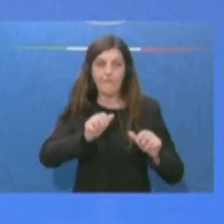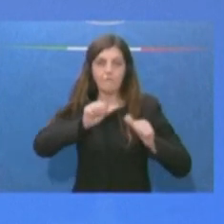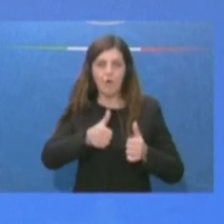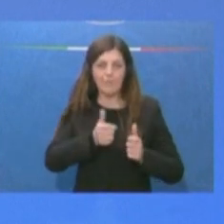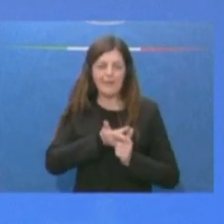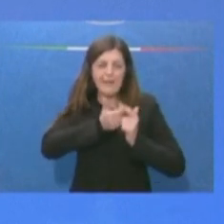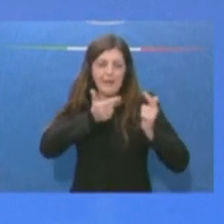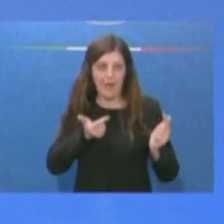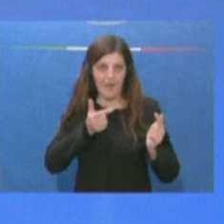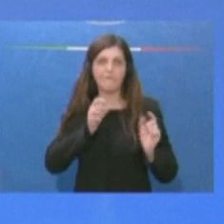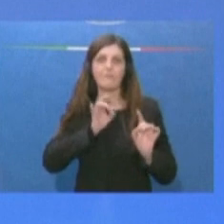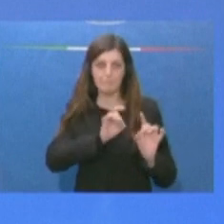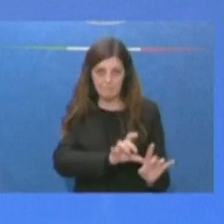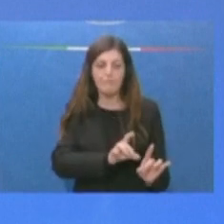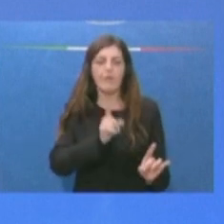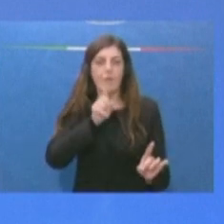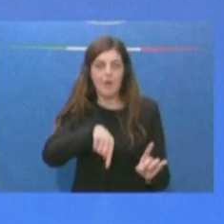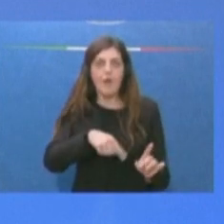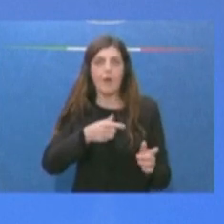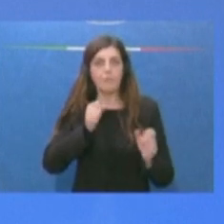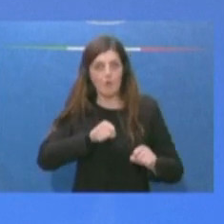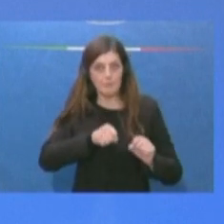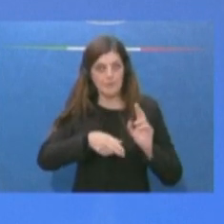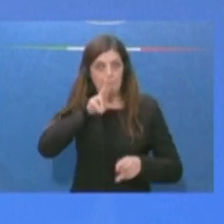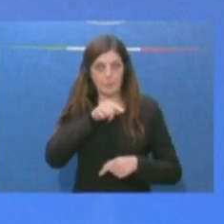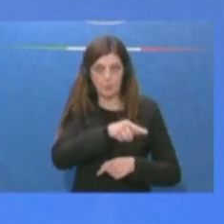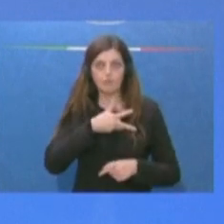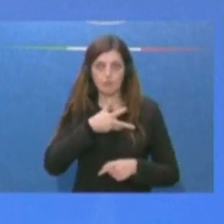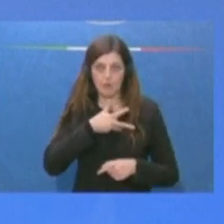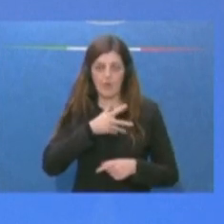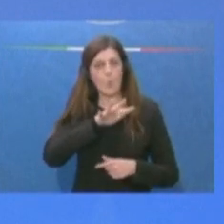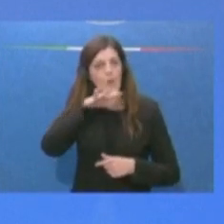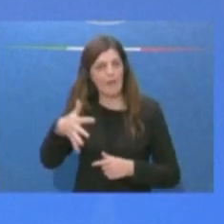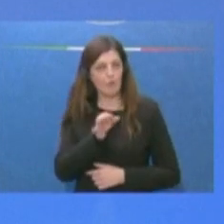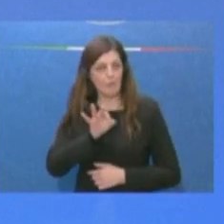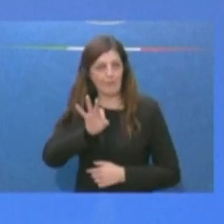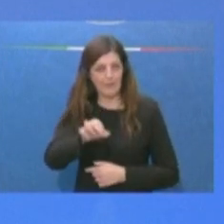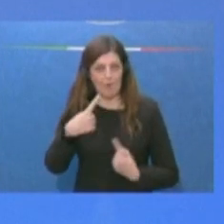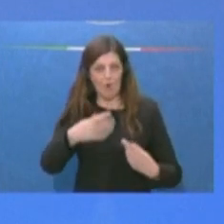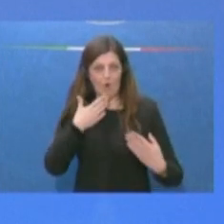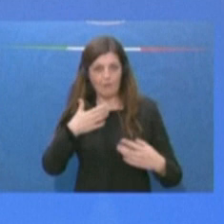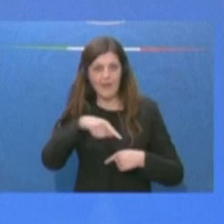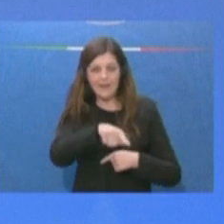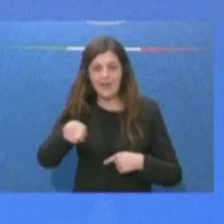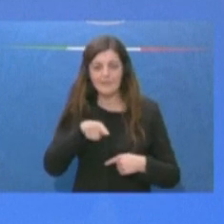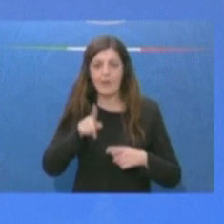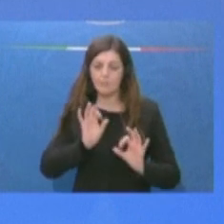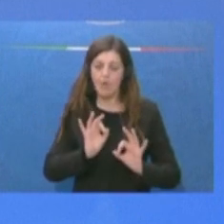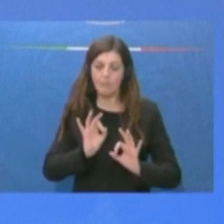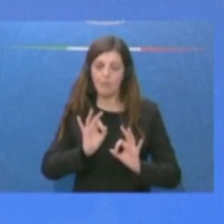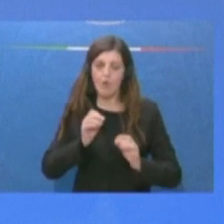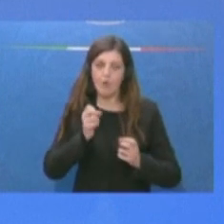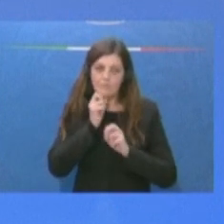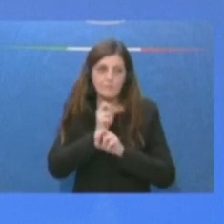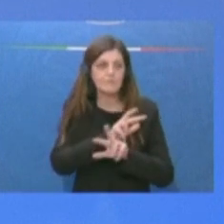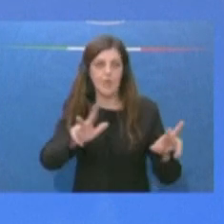della malattia. Quindi un altro degli obiettivi di questa conferenza è l'ennesimo invito a tutti gli italiani